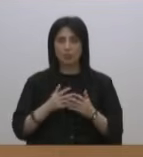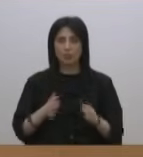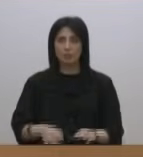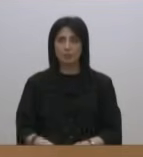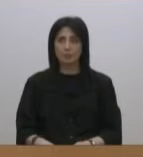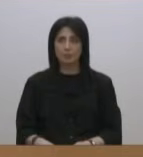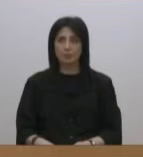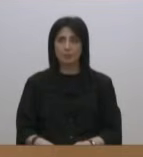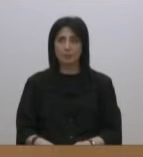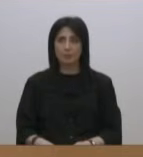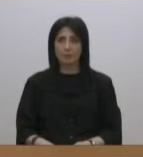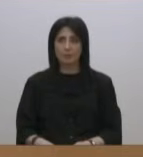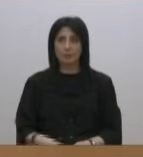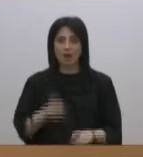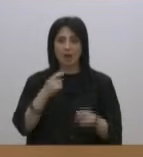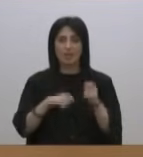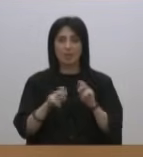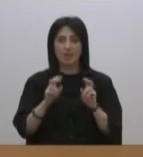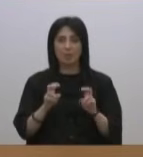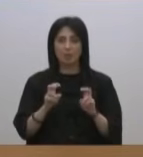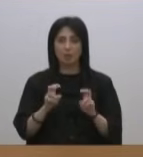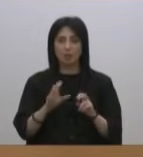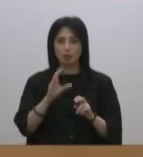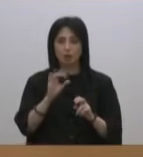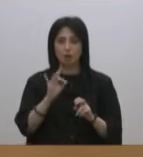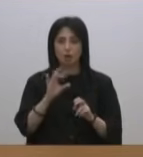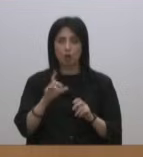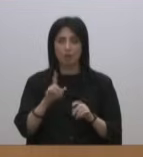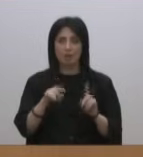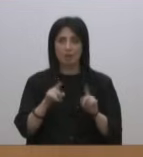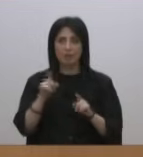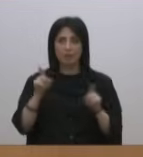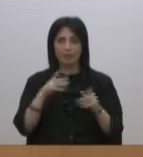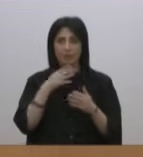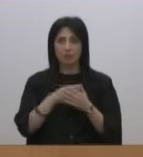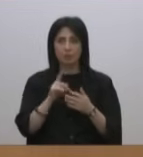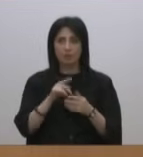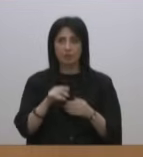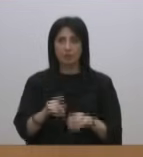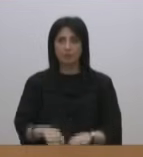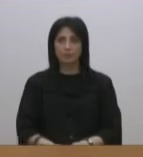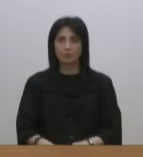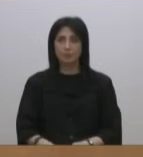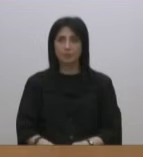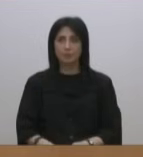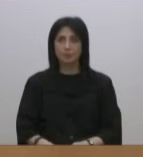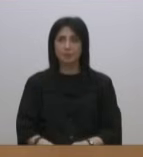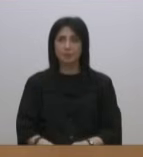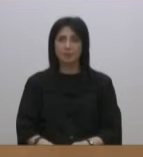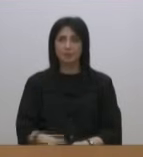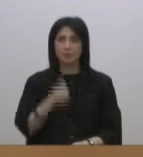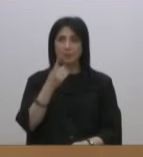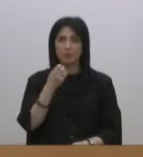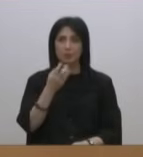შემდეგ. ამას ასაღებდნენ სოროსის და ხან საკუთარ რაღაცა შენაძენად რა.